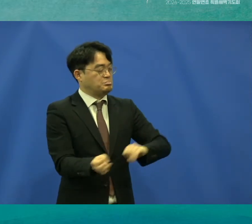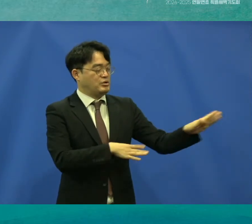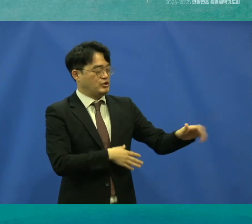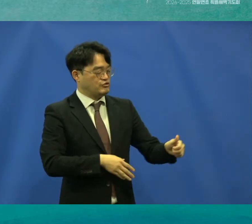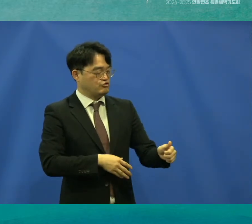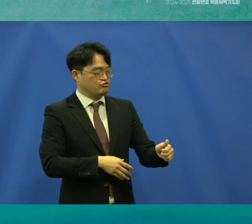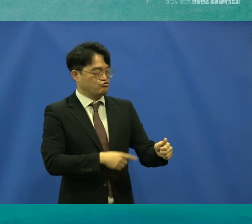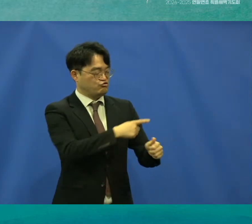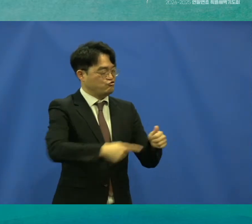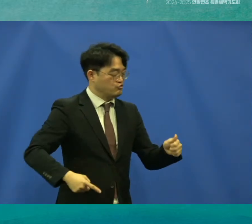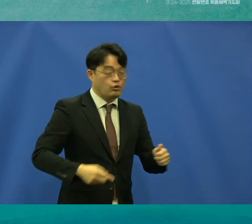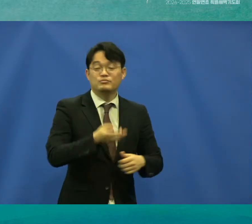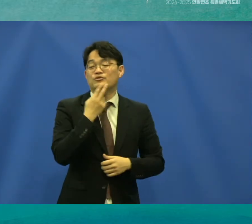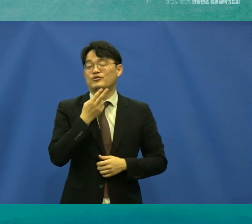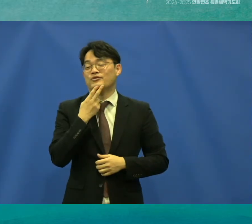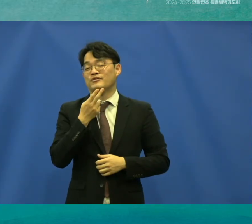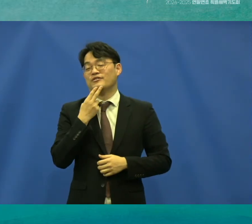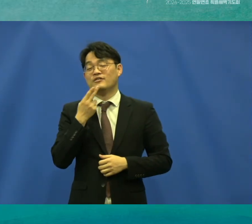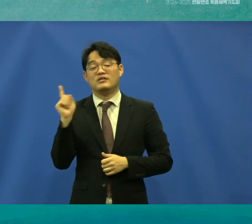하나님.